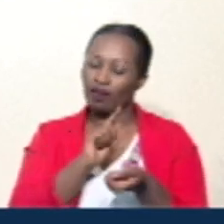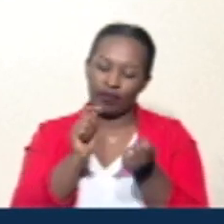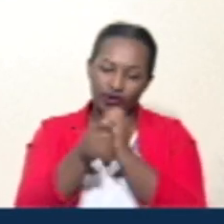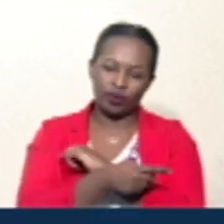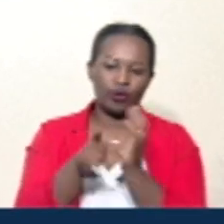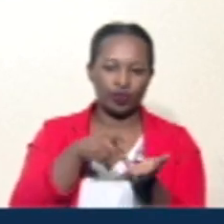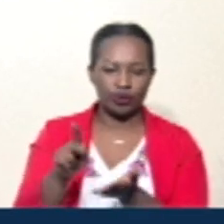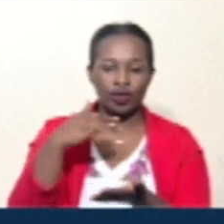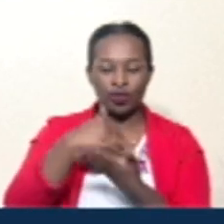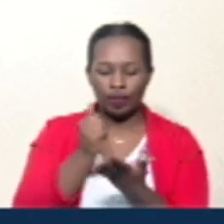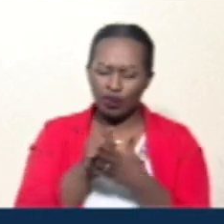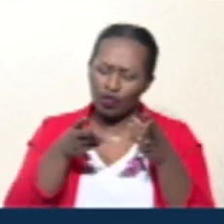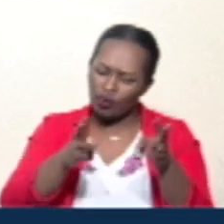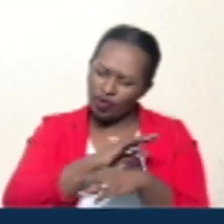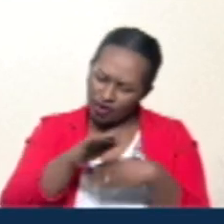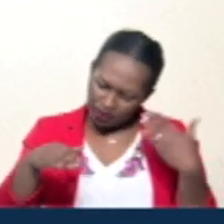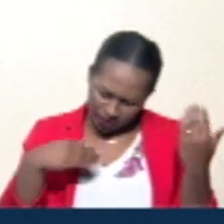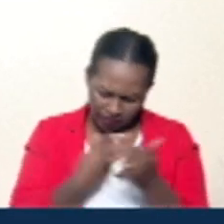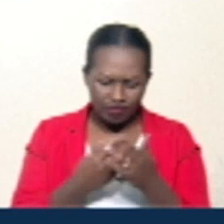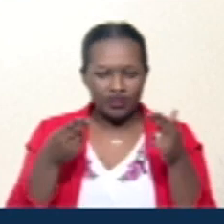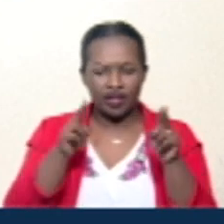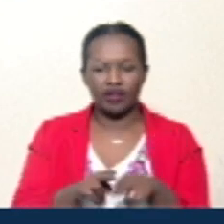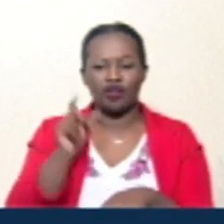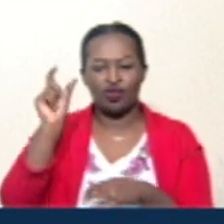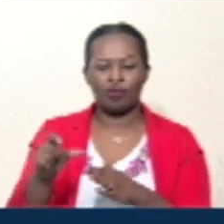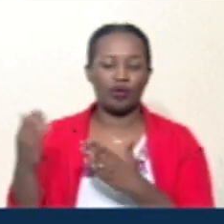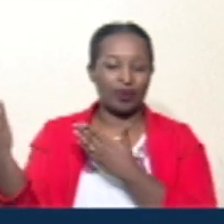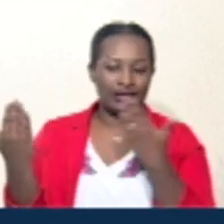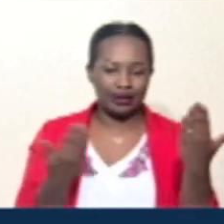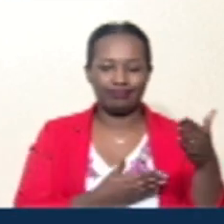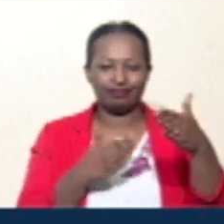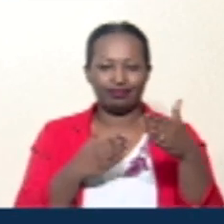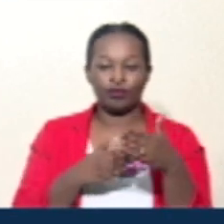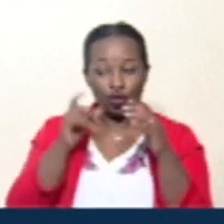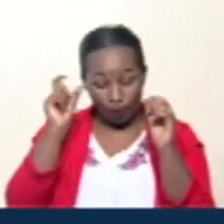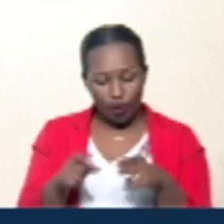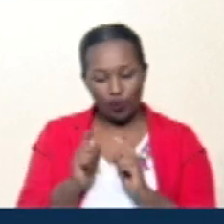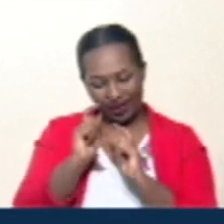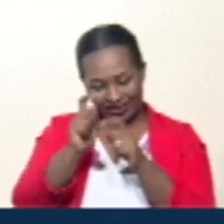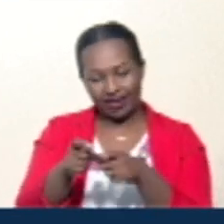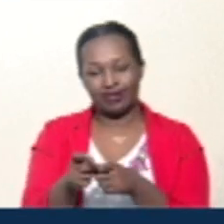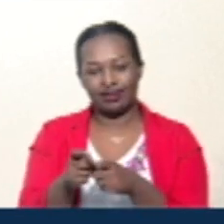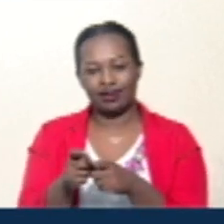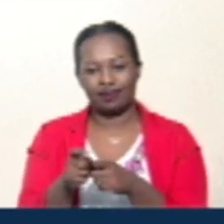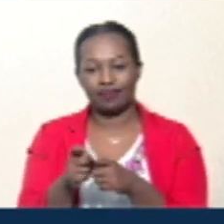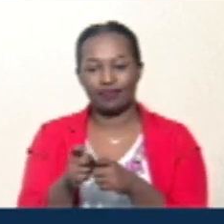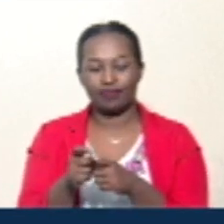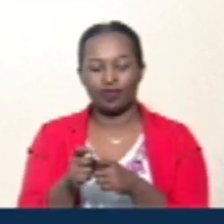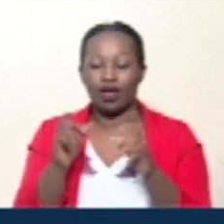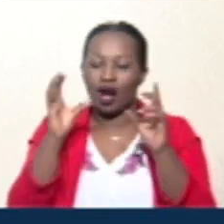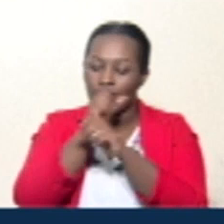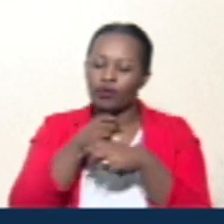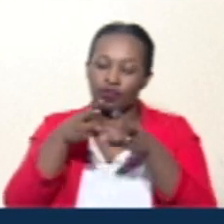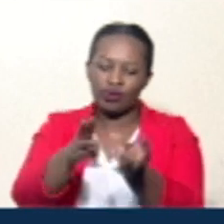ikiguzi. Kuko uko bizagenda kose uyu wayakiriye abujijwe, no wayitanze abujijwe gusaba